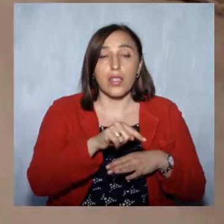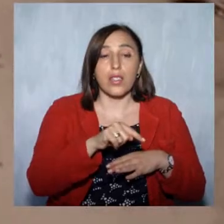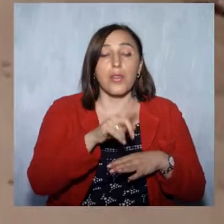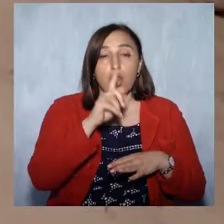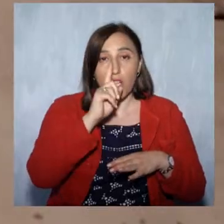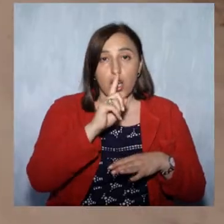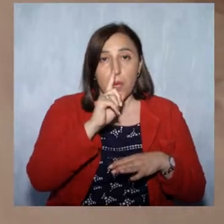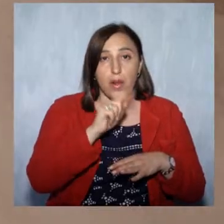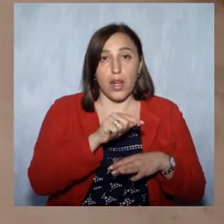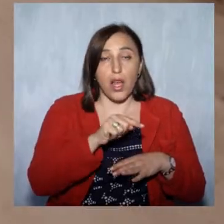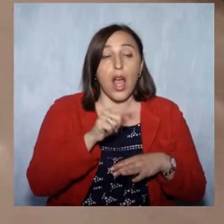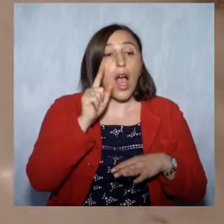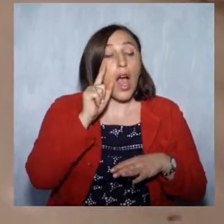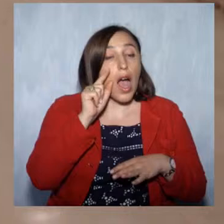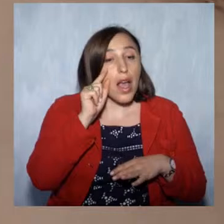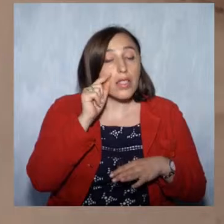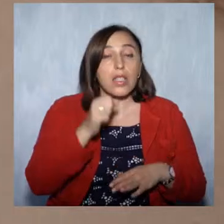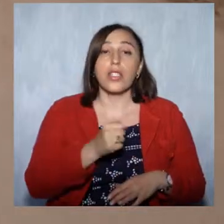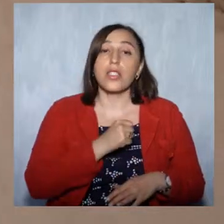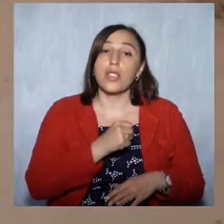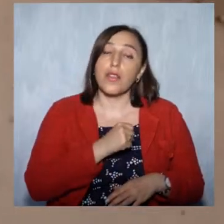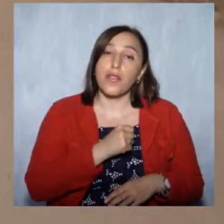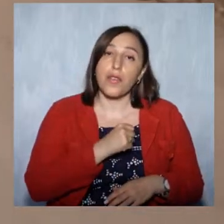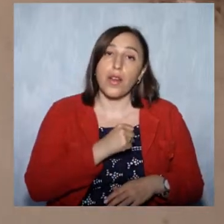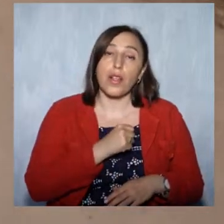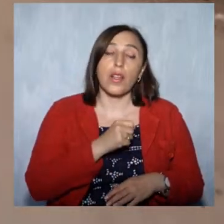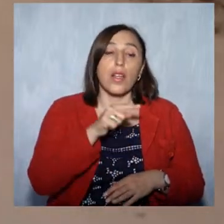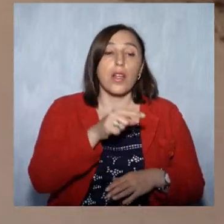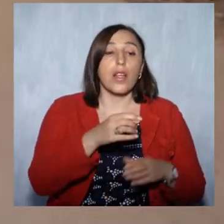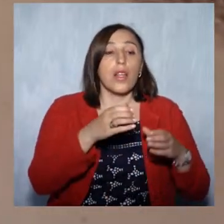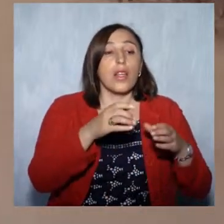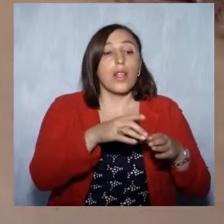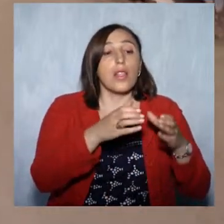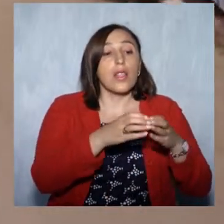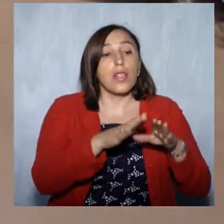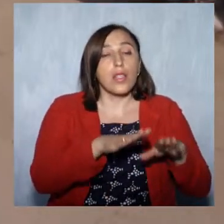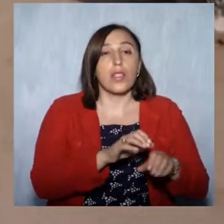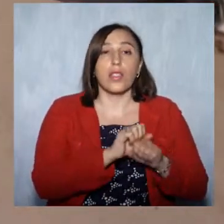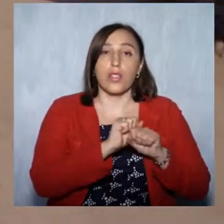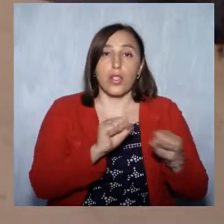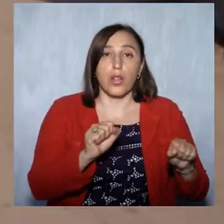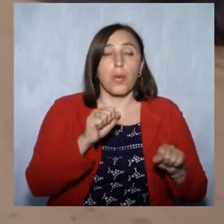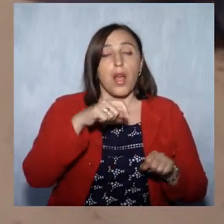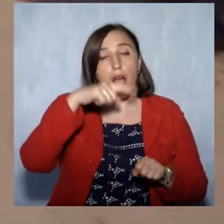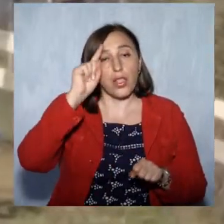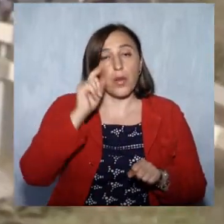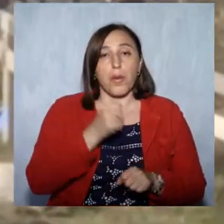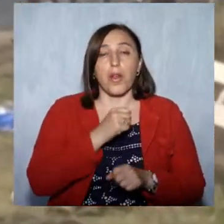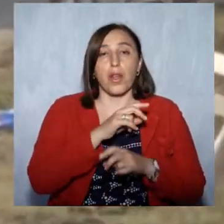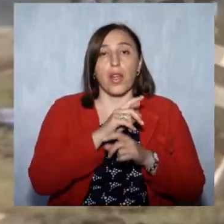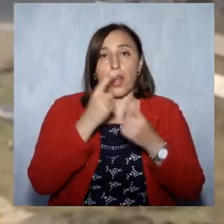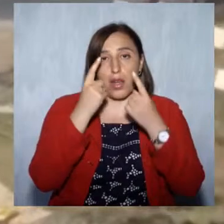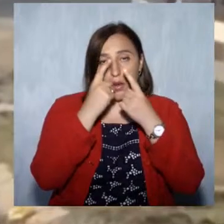ժամանակավորապես տեղակայված են, Հայաստանի զինված ուժերի տեղակայման դեպքերին, ասված է Ադրբեջանի պաշտպանության նախարարության